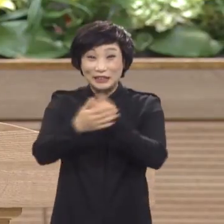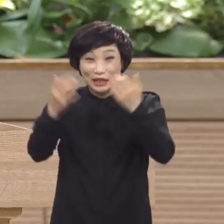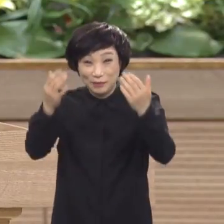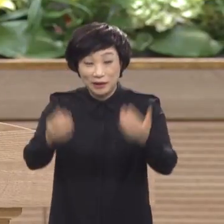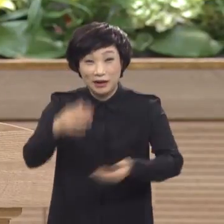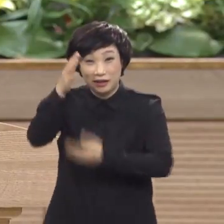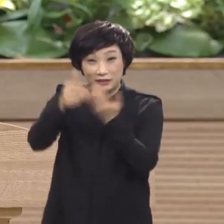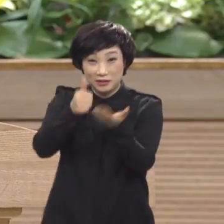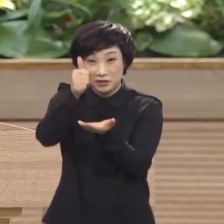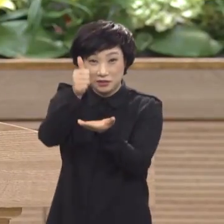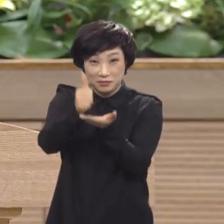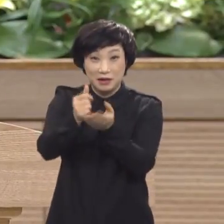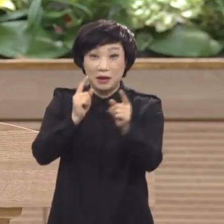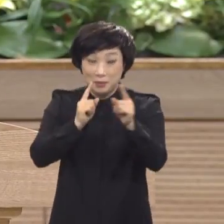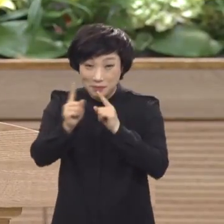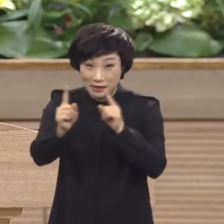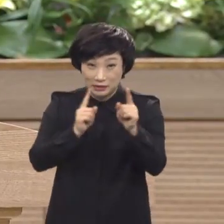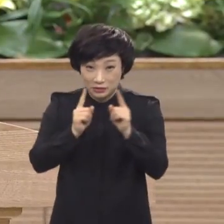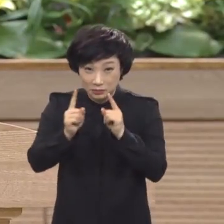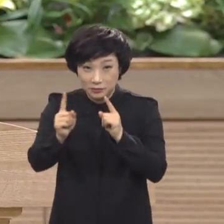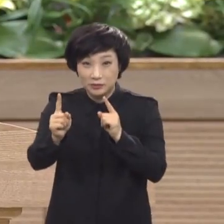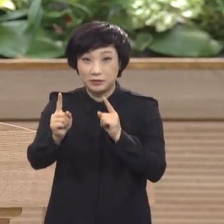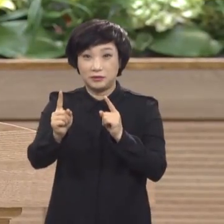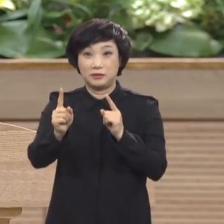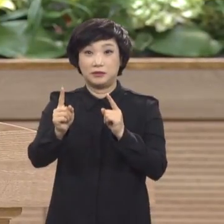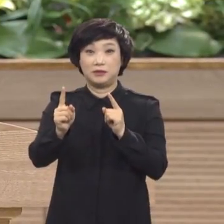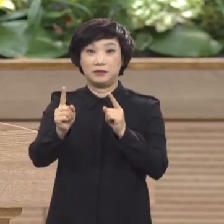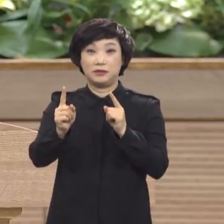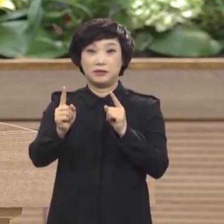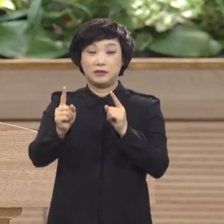은혜 받으실 하나님 말씀은